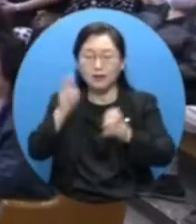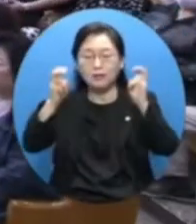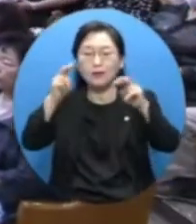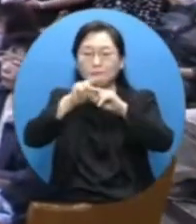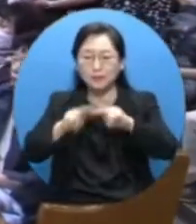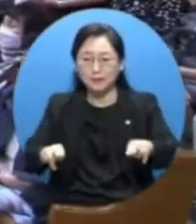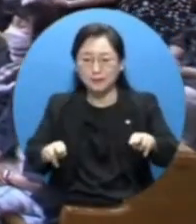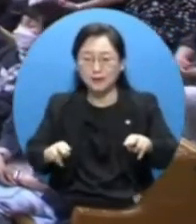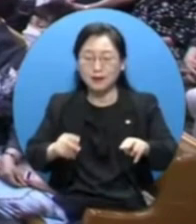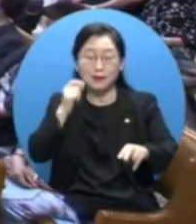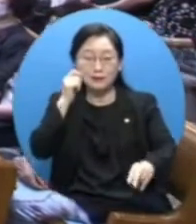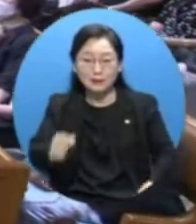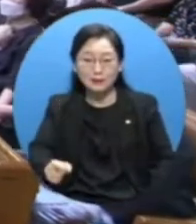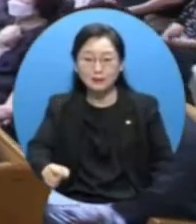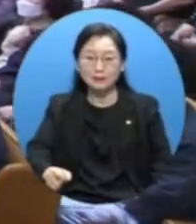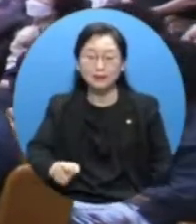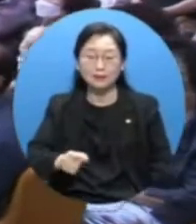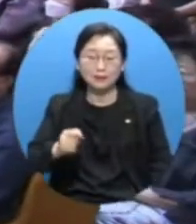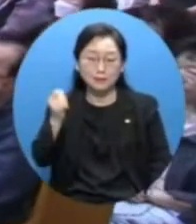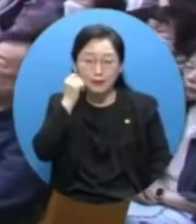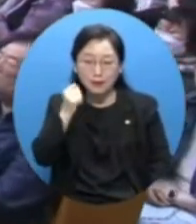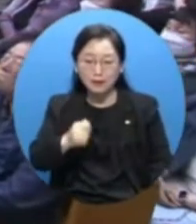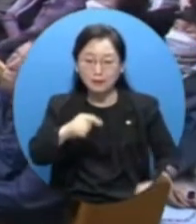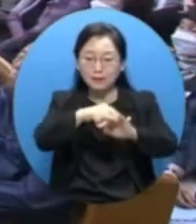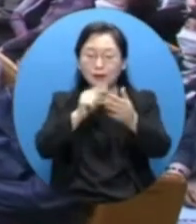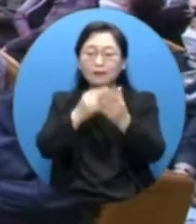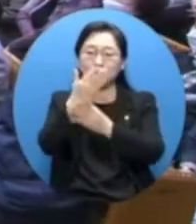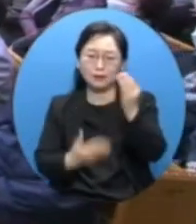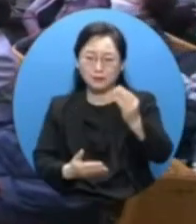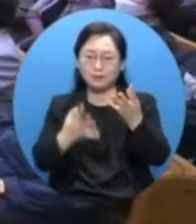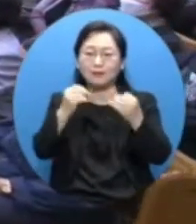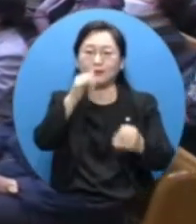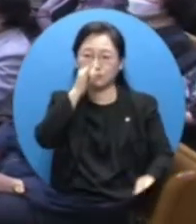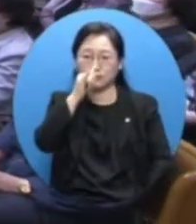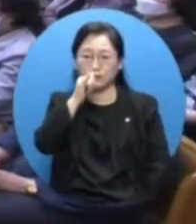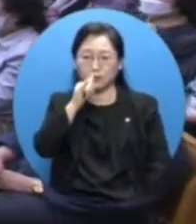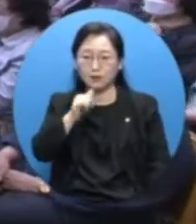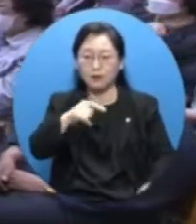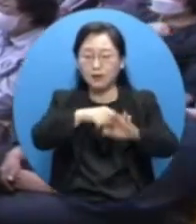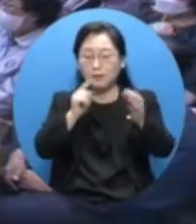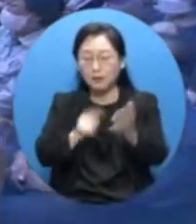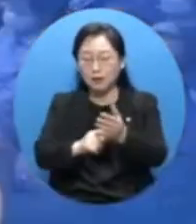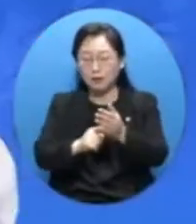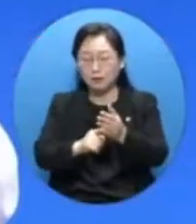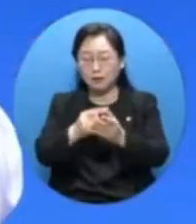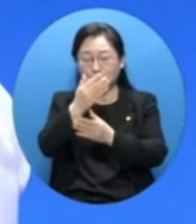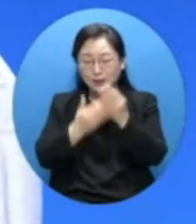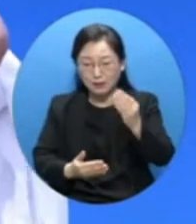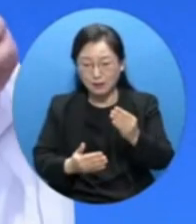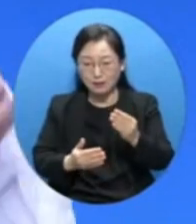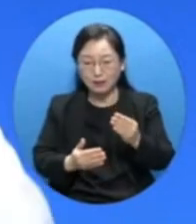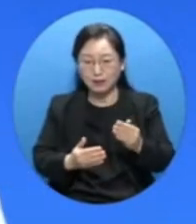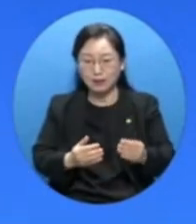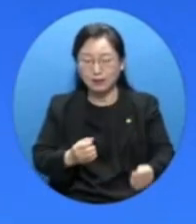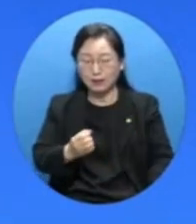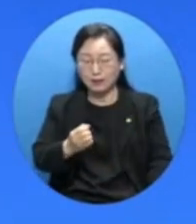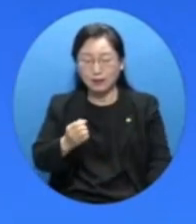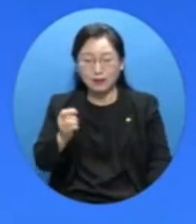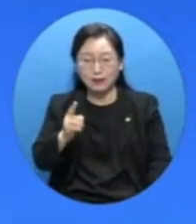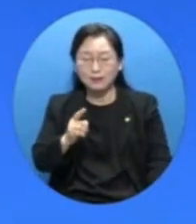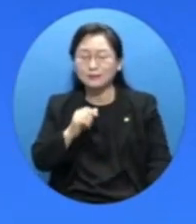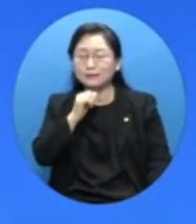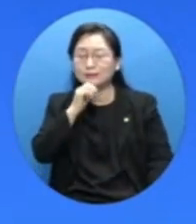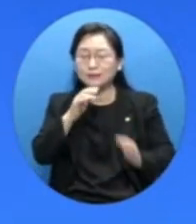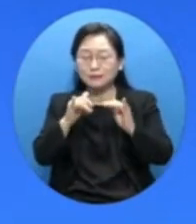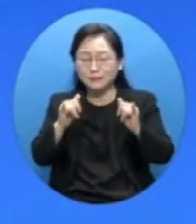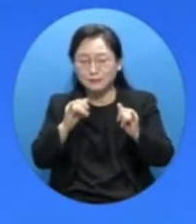파산하고 사기를 당해서 심령이 무너진 사람이 많이 있습니다. 이렇게 마음이 깨어지고 낮아진 자들에게 복음을 증거될 때 하나님의 은혜가